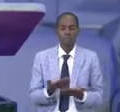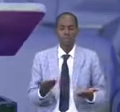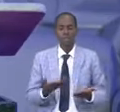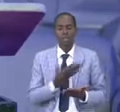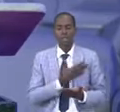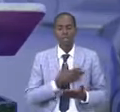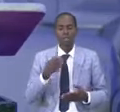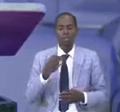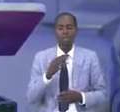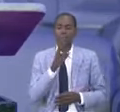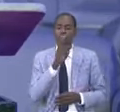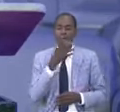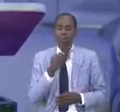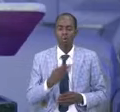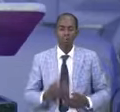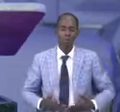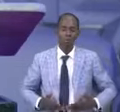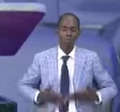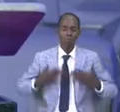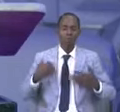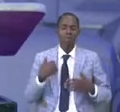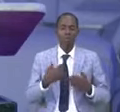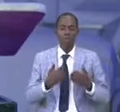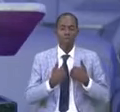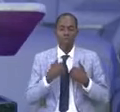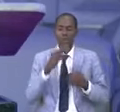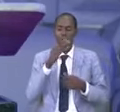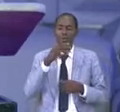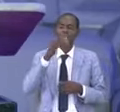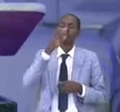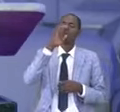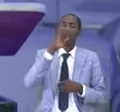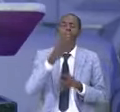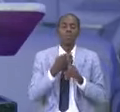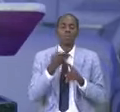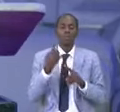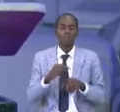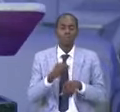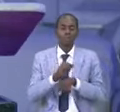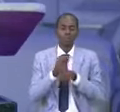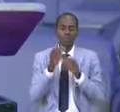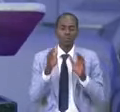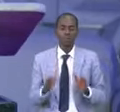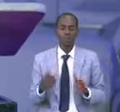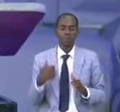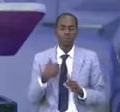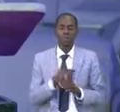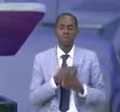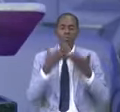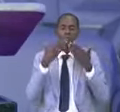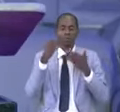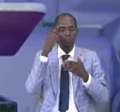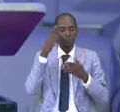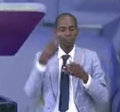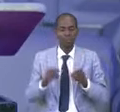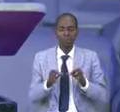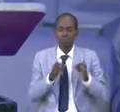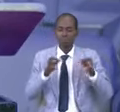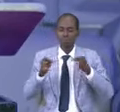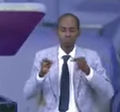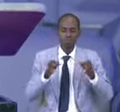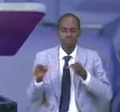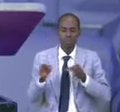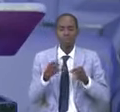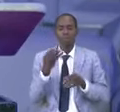vivons du rocher merci pour l'exposition de ta parole partons